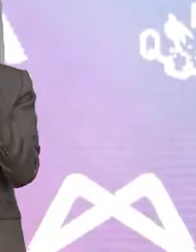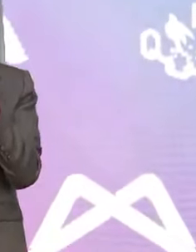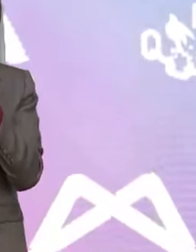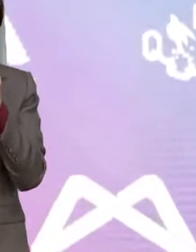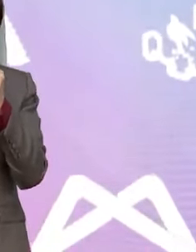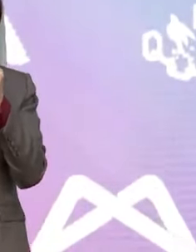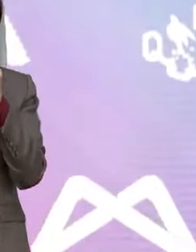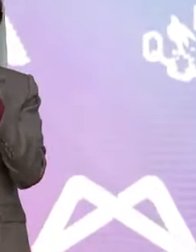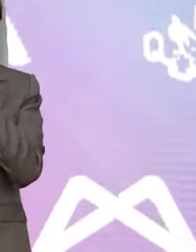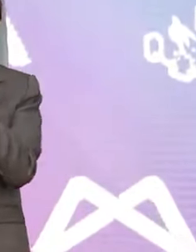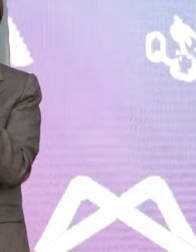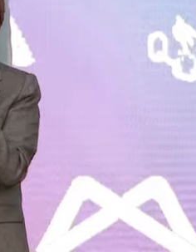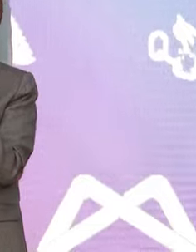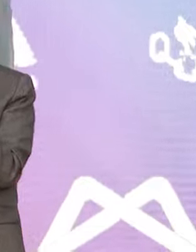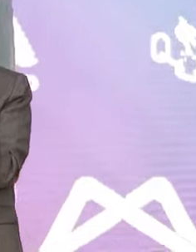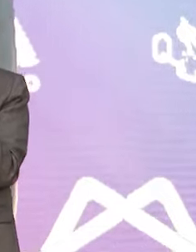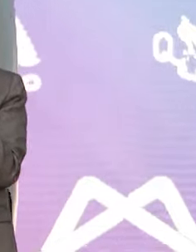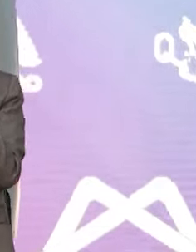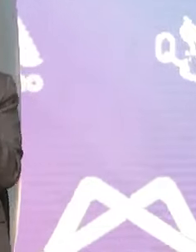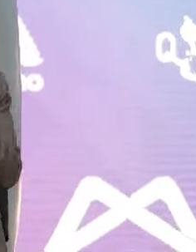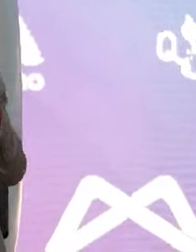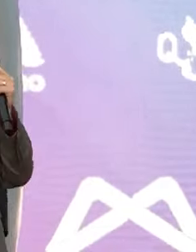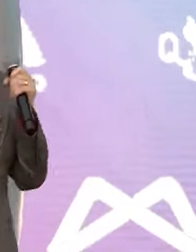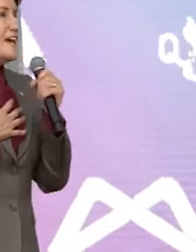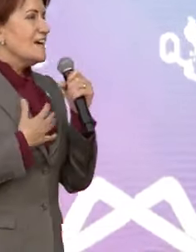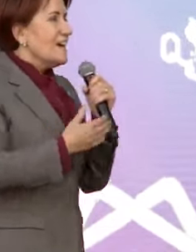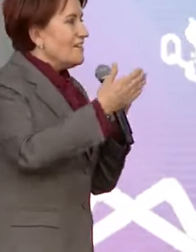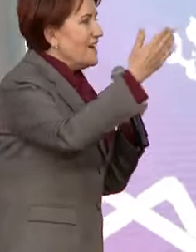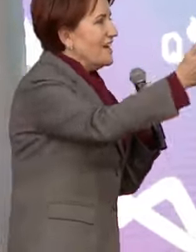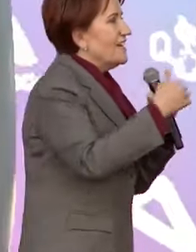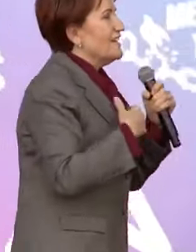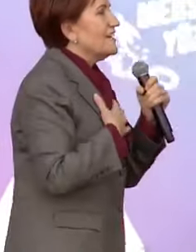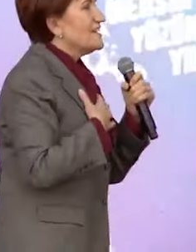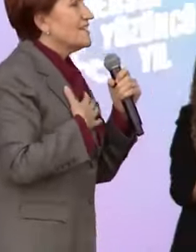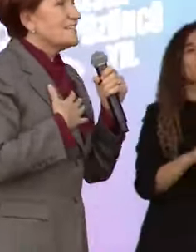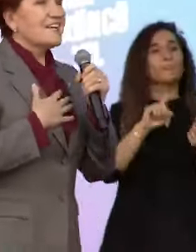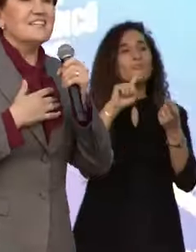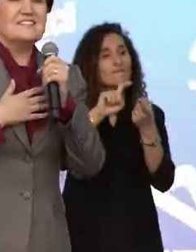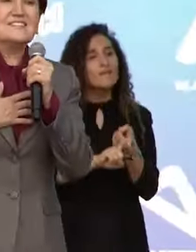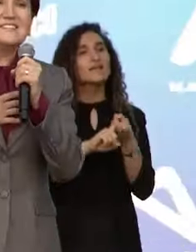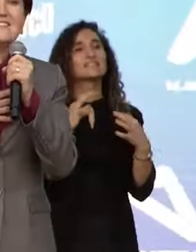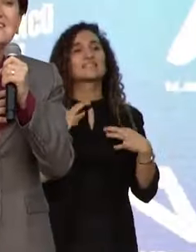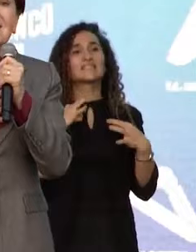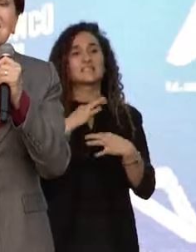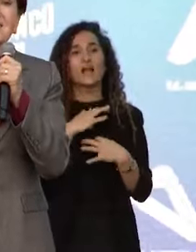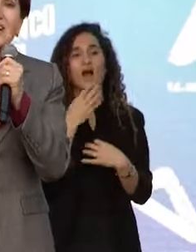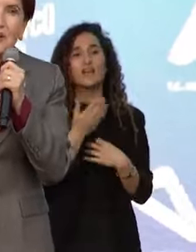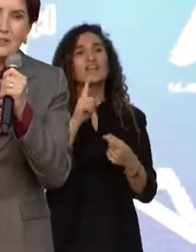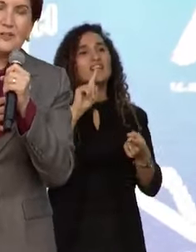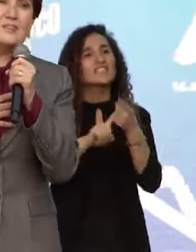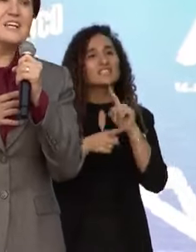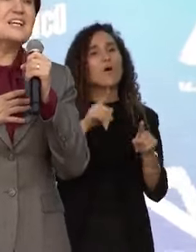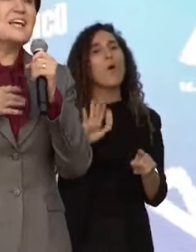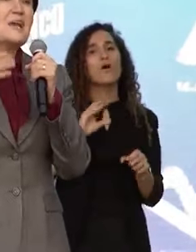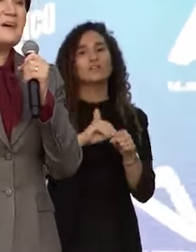bulunduğu böyle bir kalabalığın karşısında olmak ve Sayın